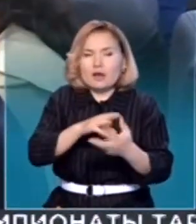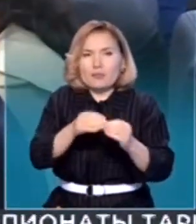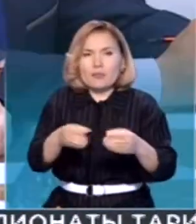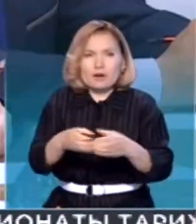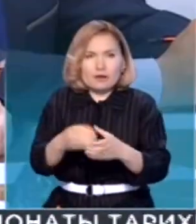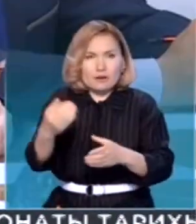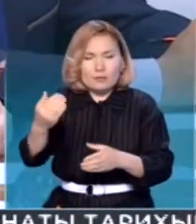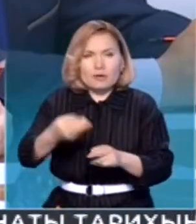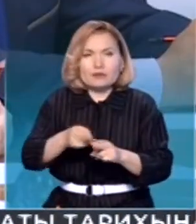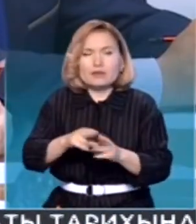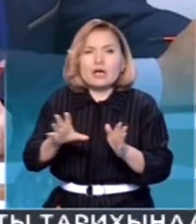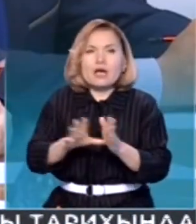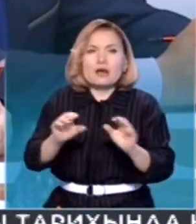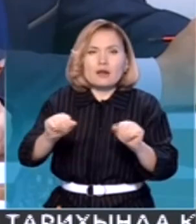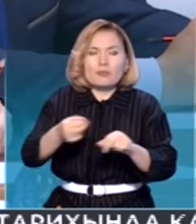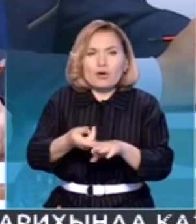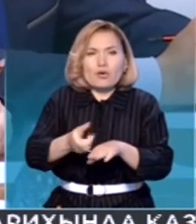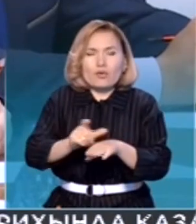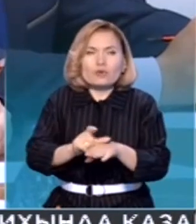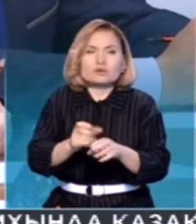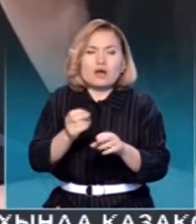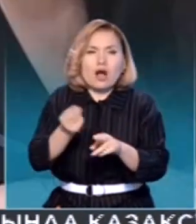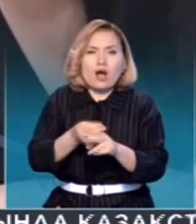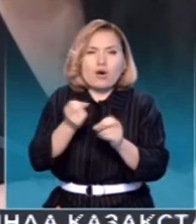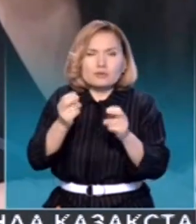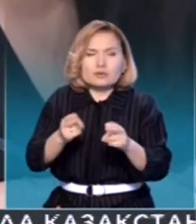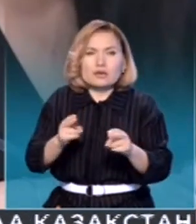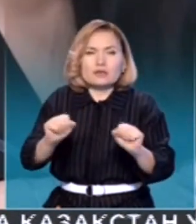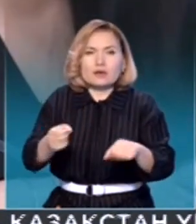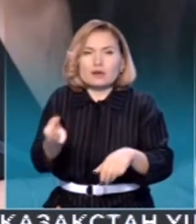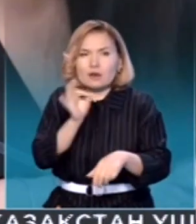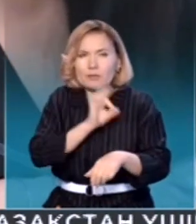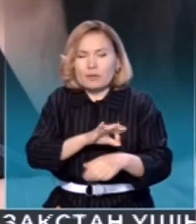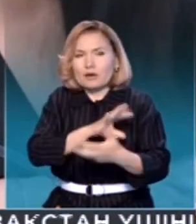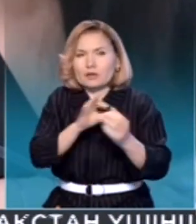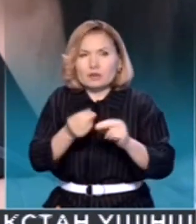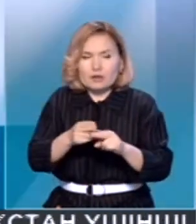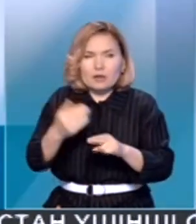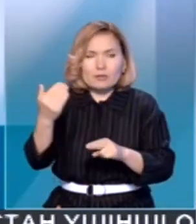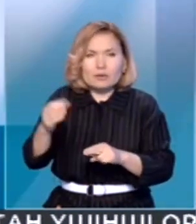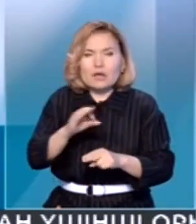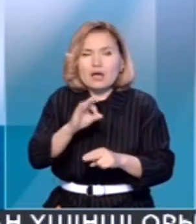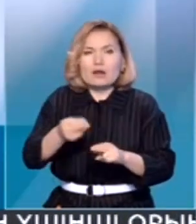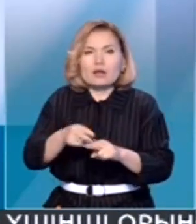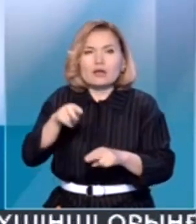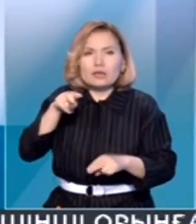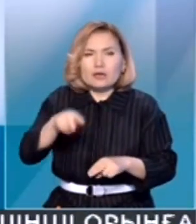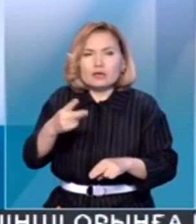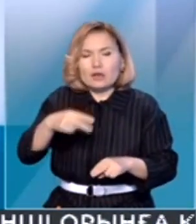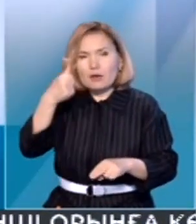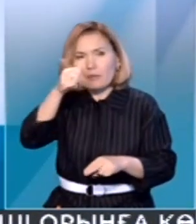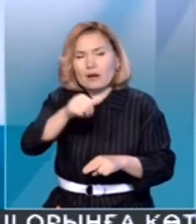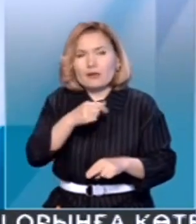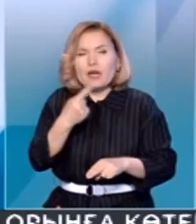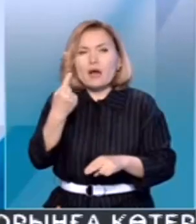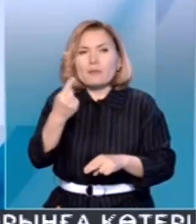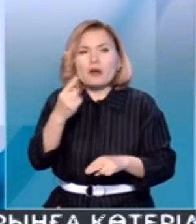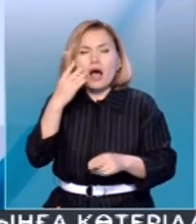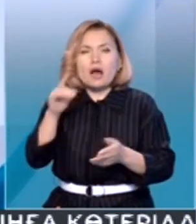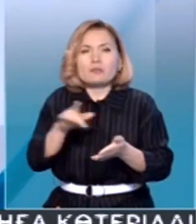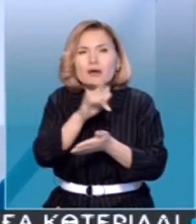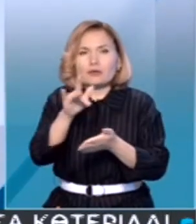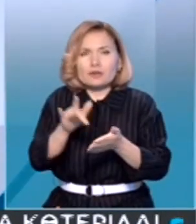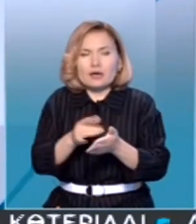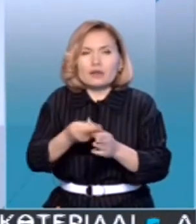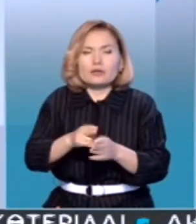қауымдастығының өкілдері электросамокат ең қауіпсіз транспорт дейді. Осы тұста ресми статистикаға тоқталсақ, 2022 жылы бір ғана Алматы қаласының